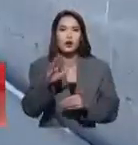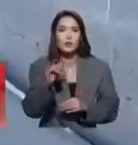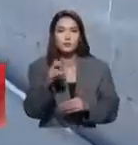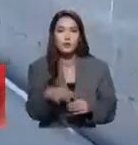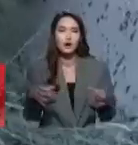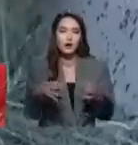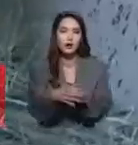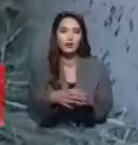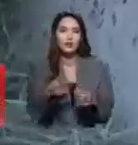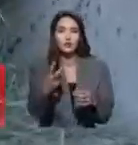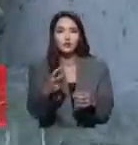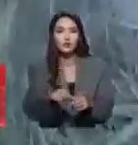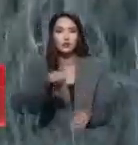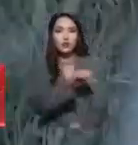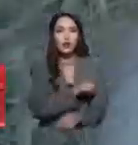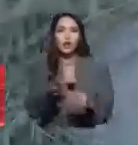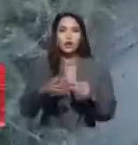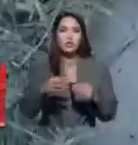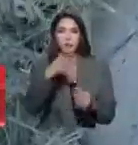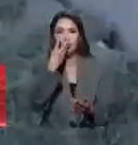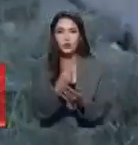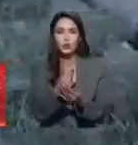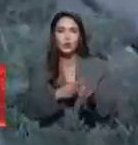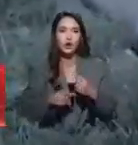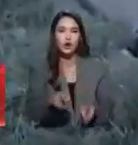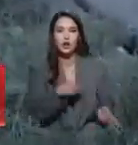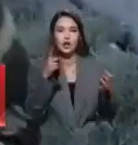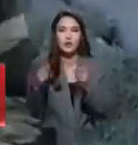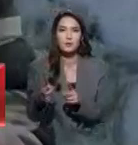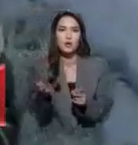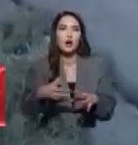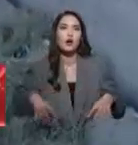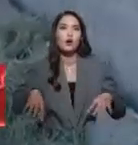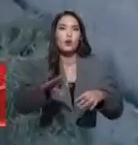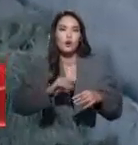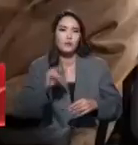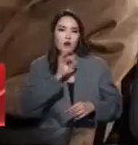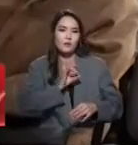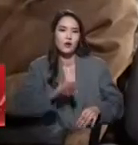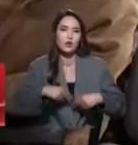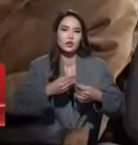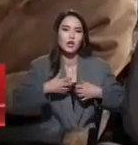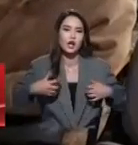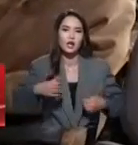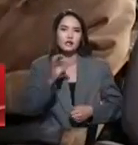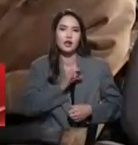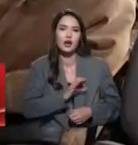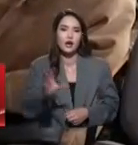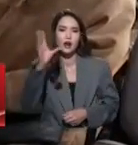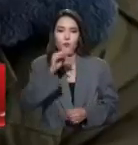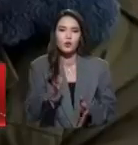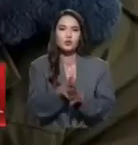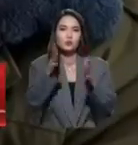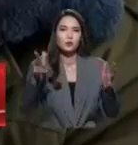2000 гектаров земель изъяты в госсобственность и переданы в общее пользование. Эти меры дают мотивацию казахстанцам. Все больше